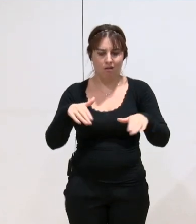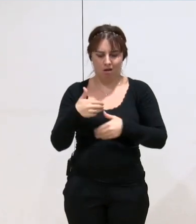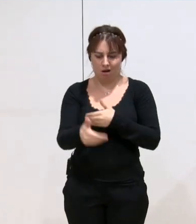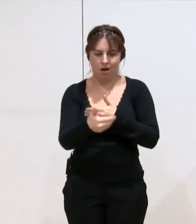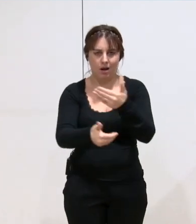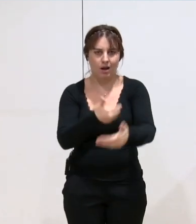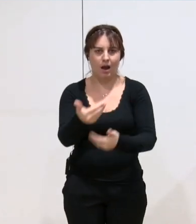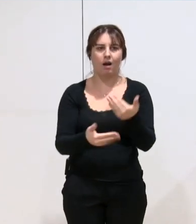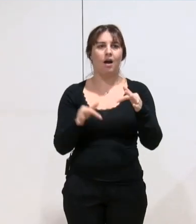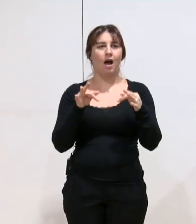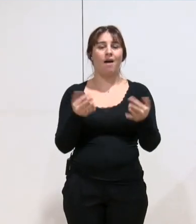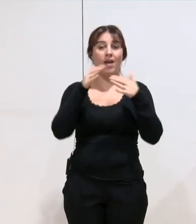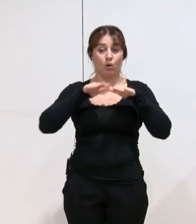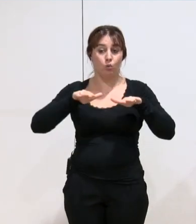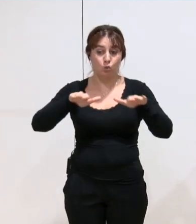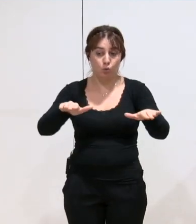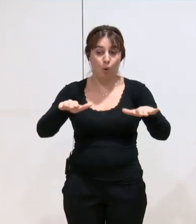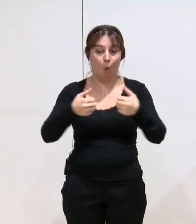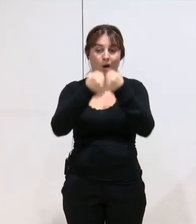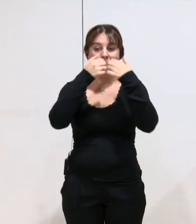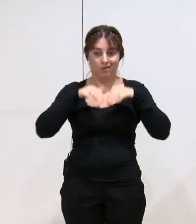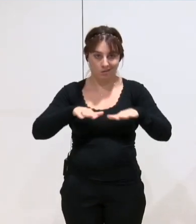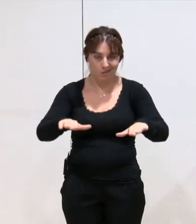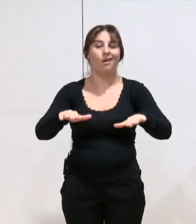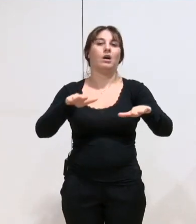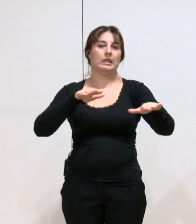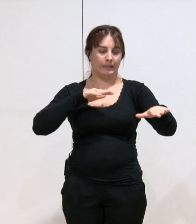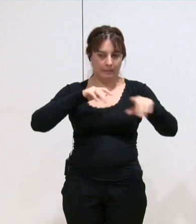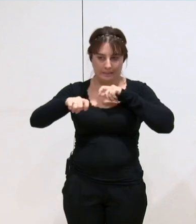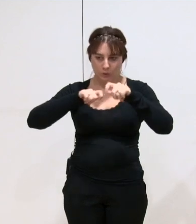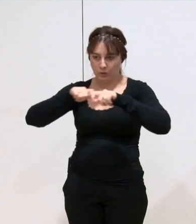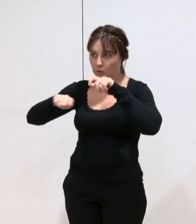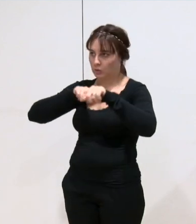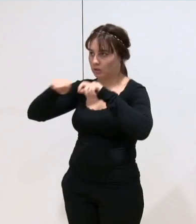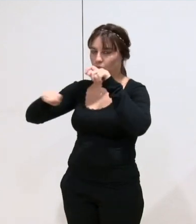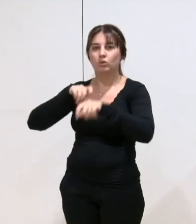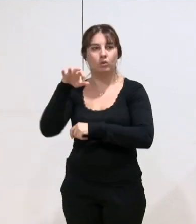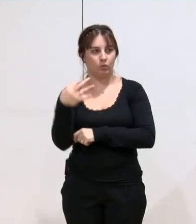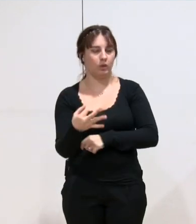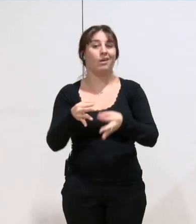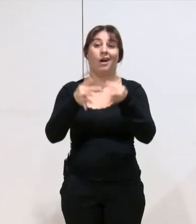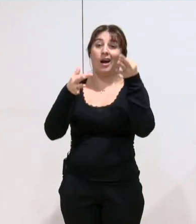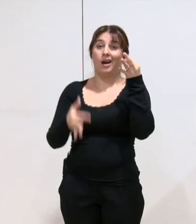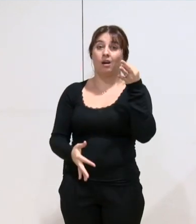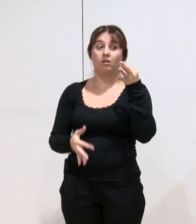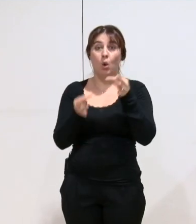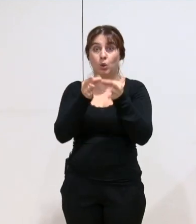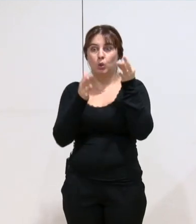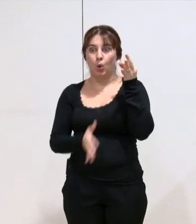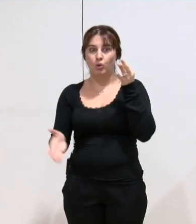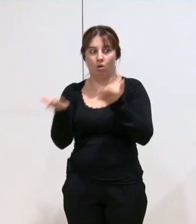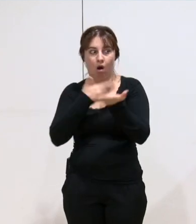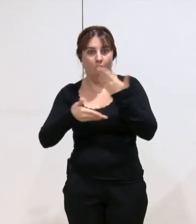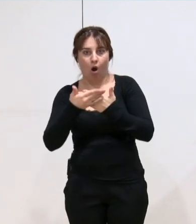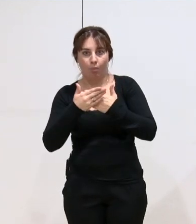Lors de chaque doublon, il y a des discussions. Nous avons également, comme solution de repli,